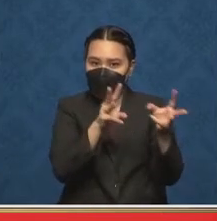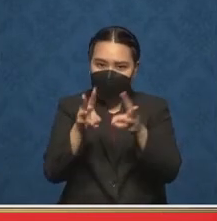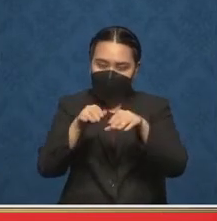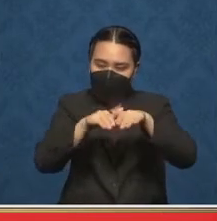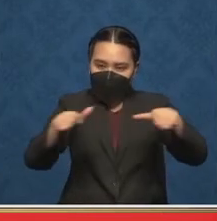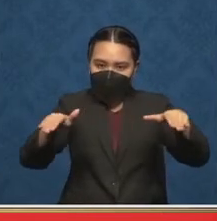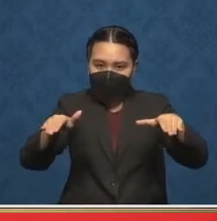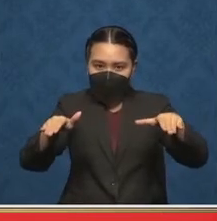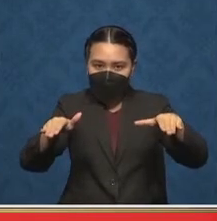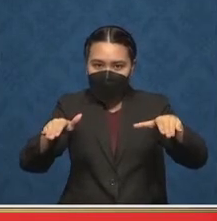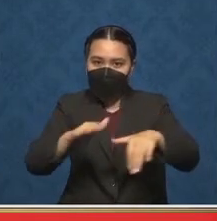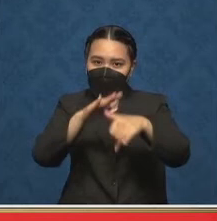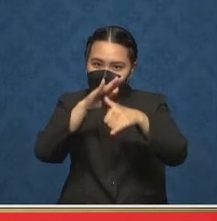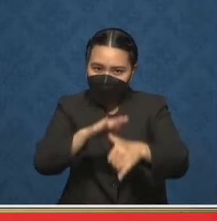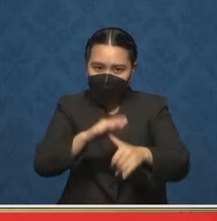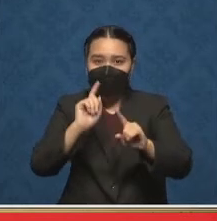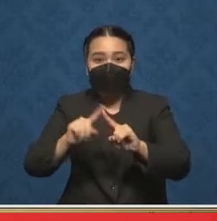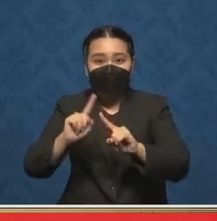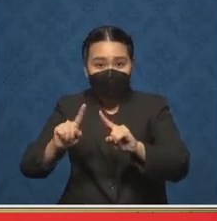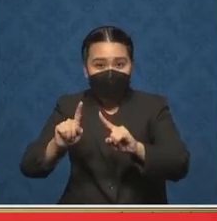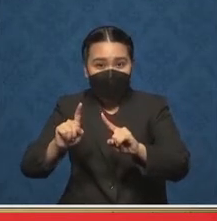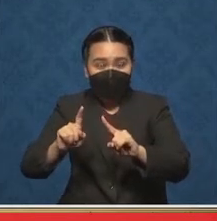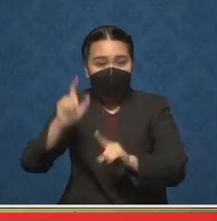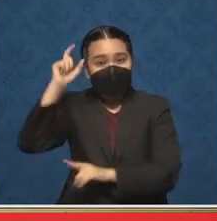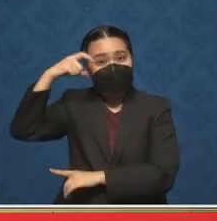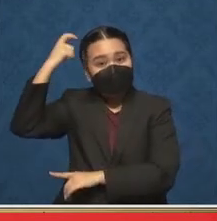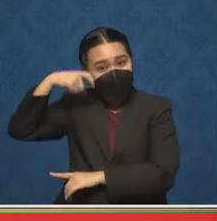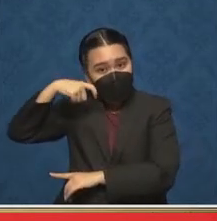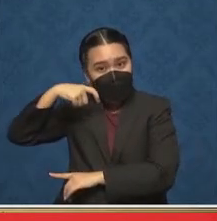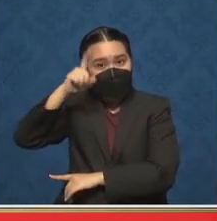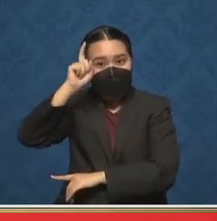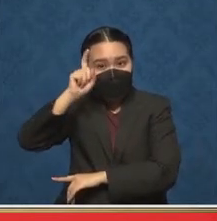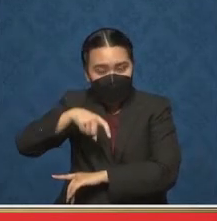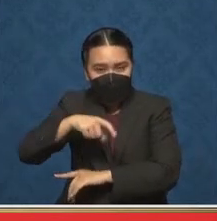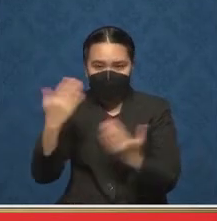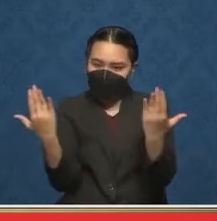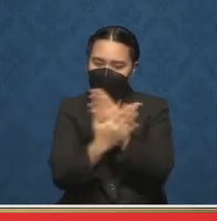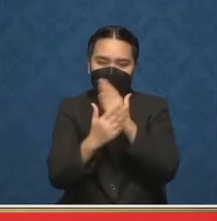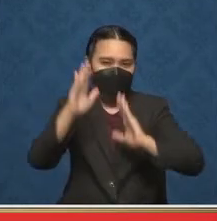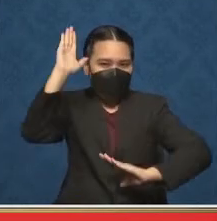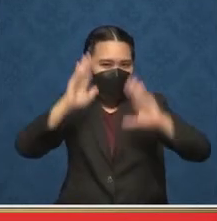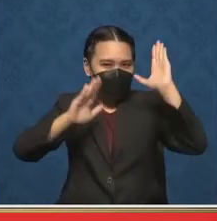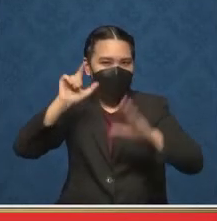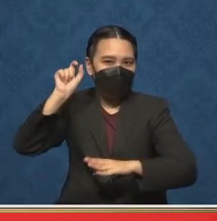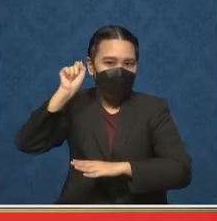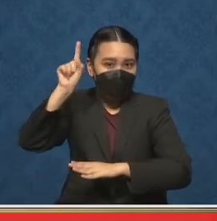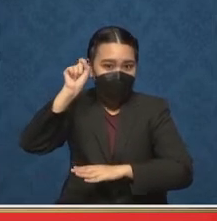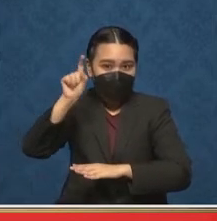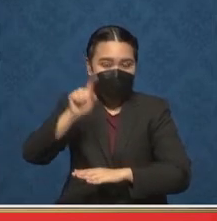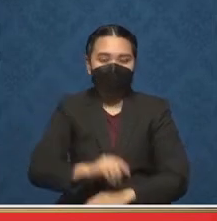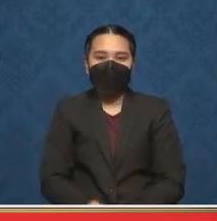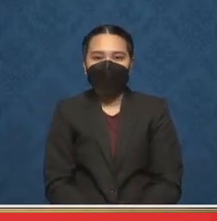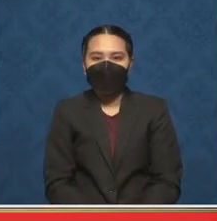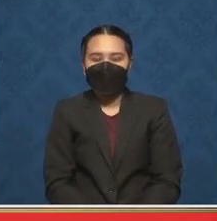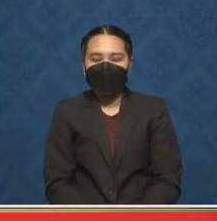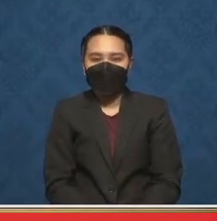แล้วมมาศการกุจดันให้ประเททเมีร finalsกับสู่คามเปพระชาวที่ปใดโยดวนองคคร